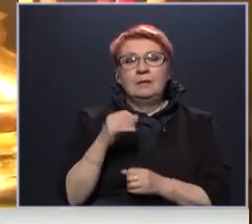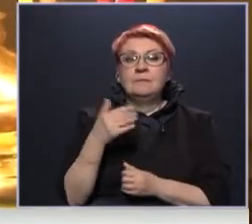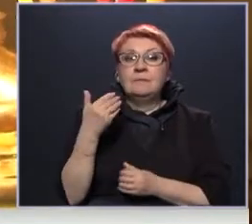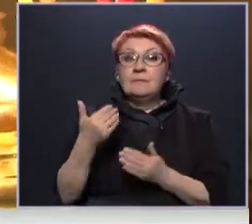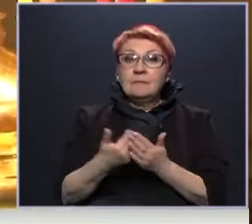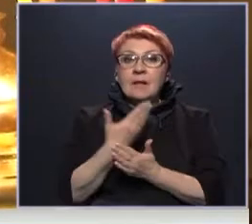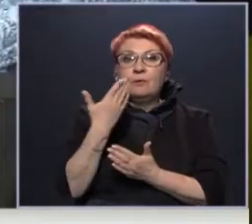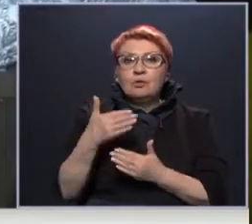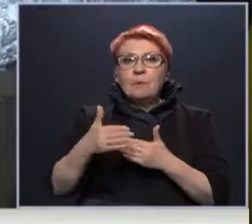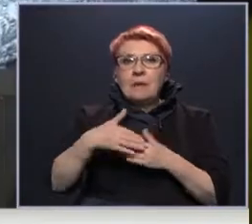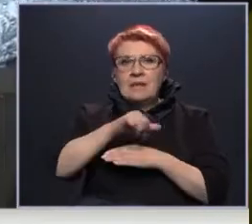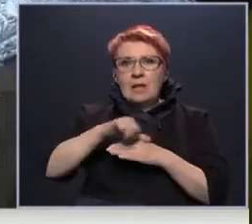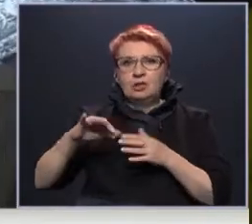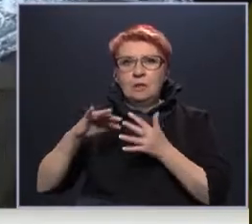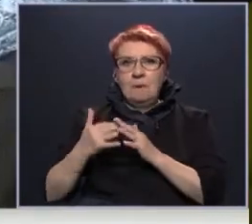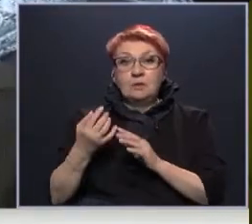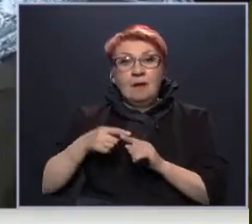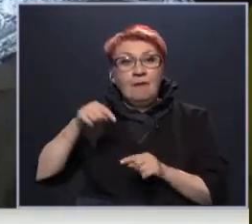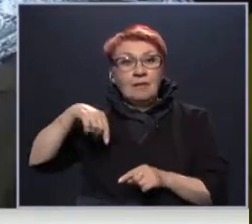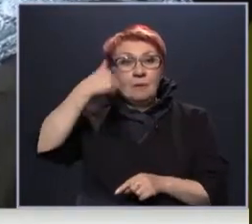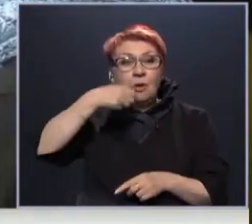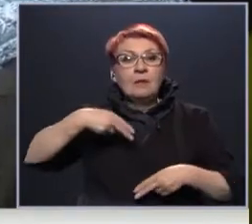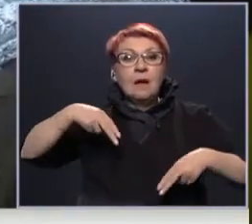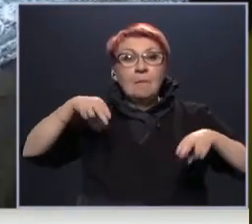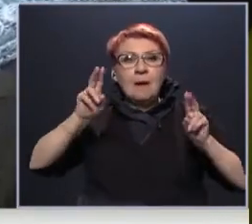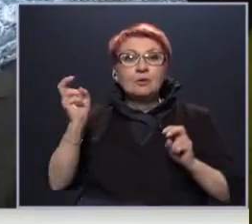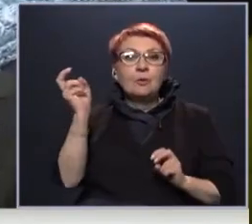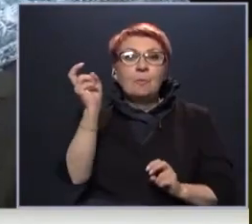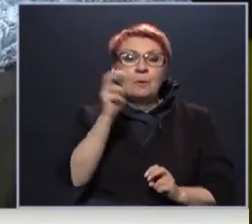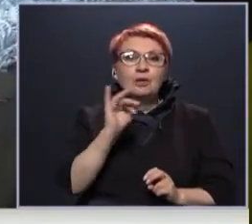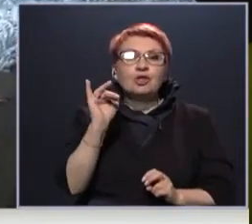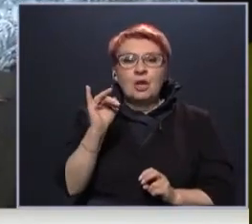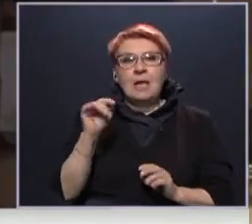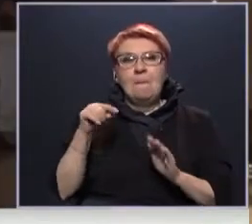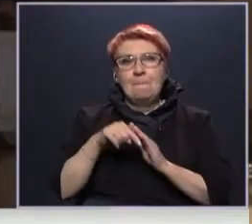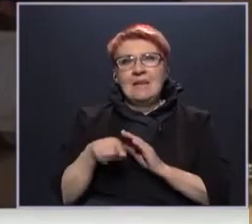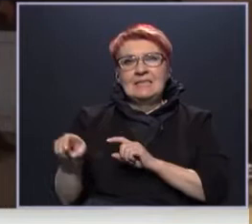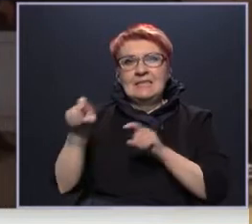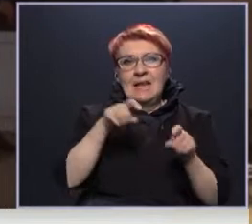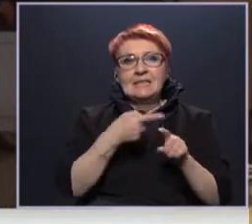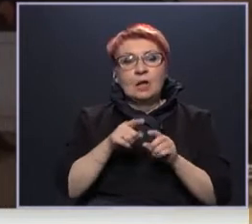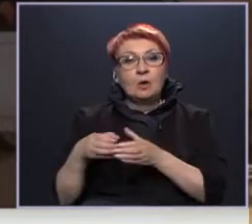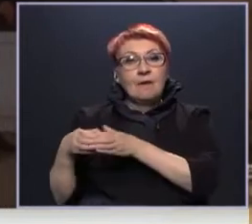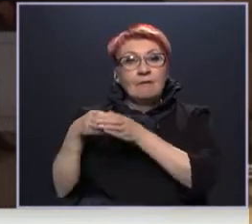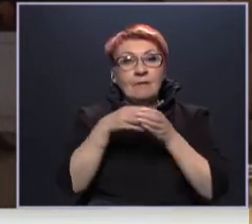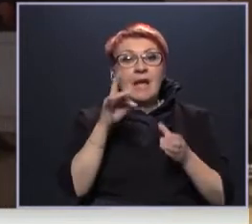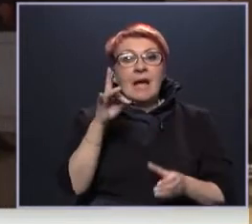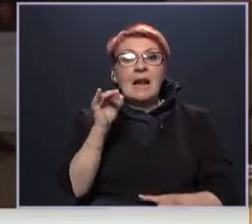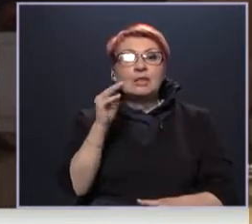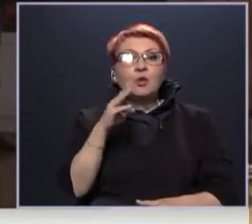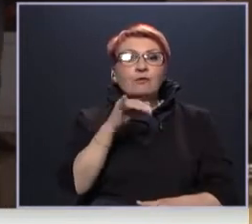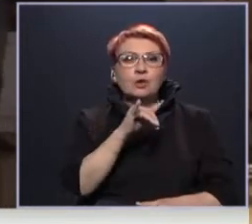жители приграничных поселков, а в этом году на Пасху пришли и переселенцы, которые эвакуировались в Ростовскую